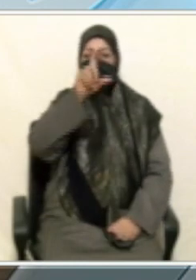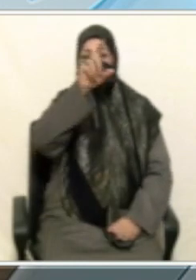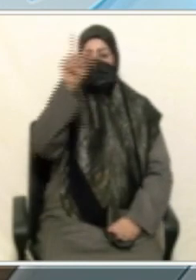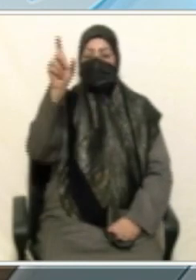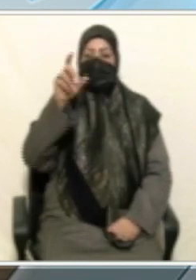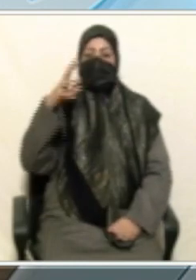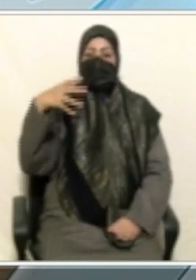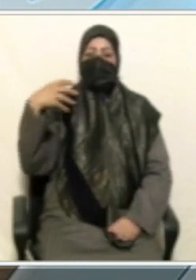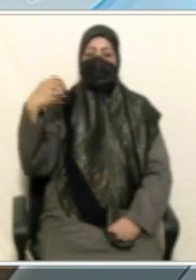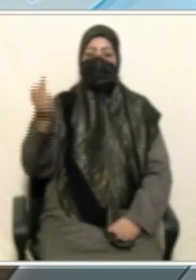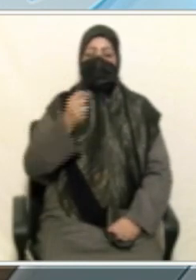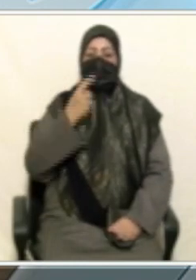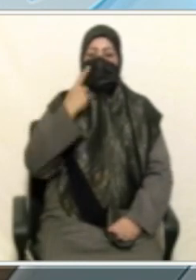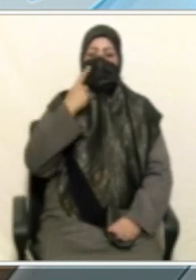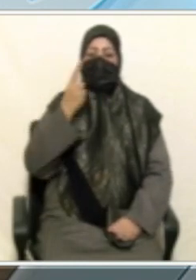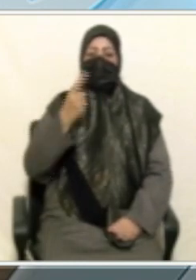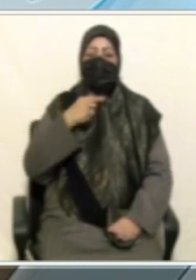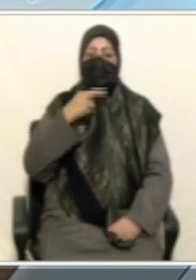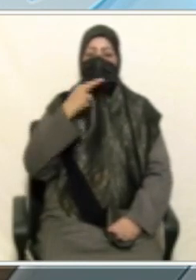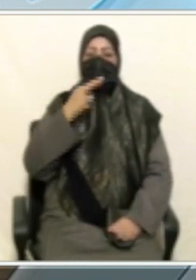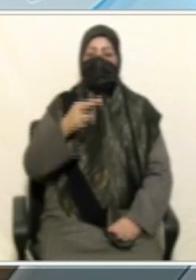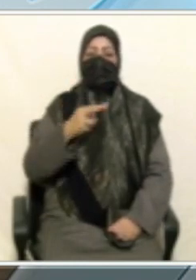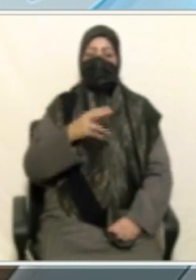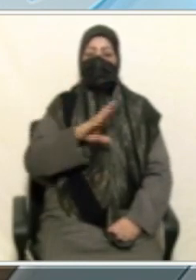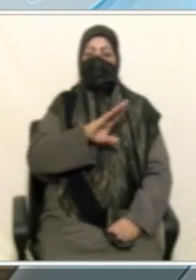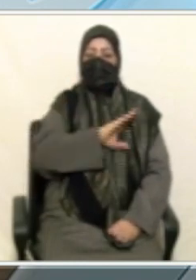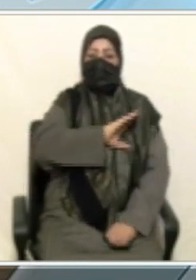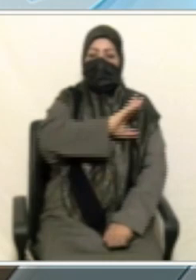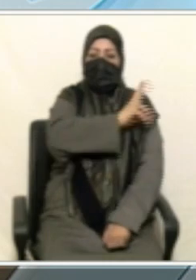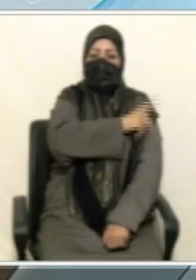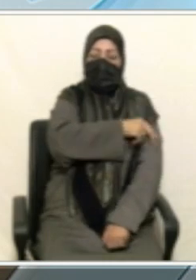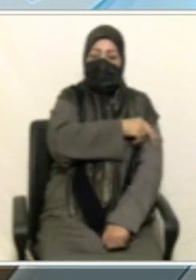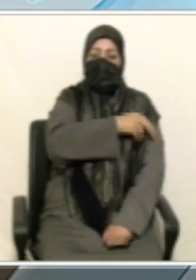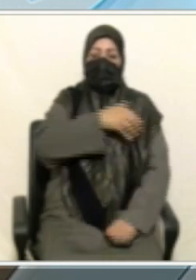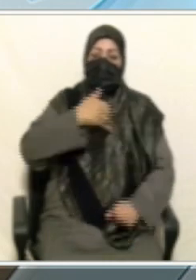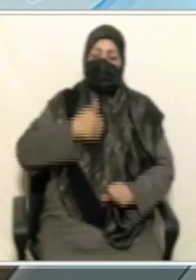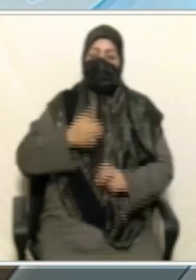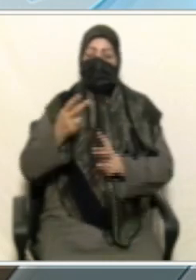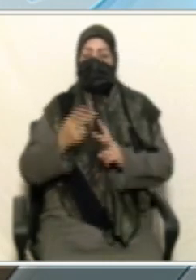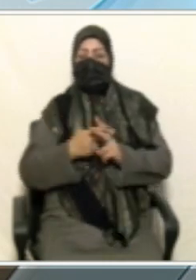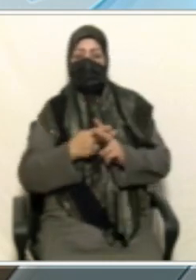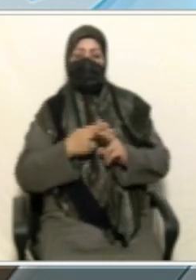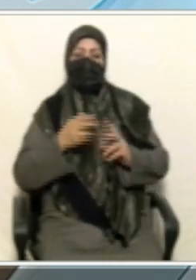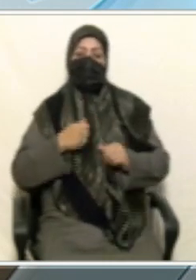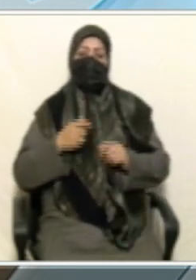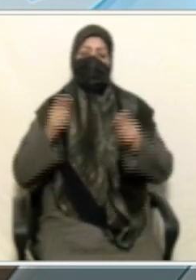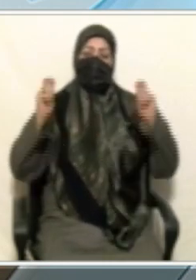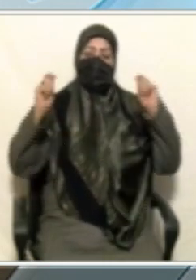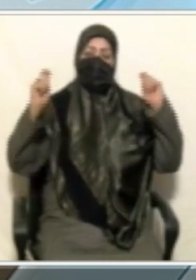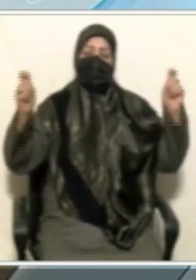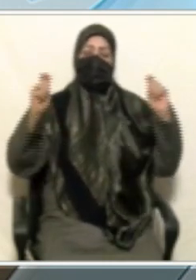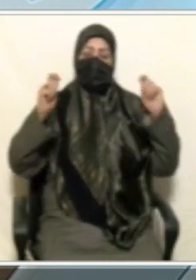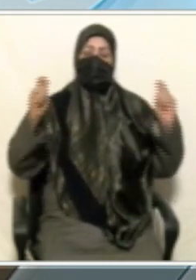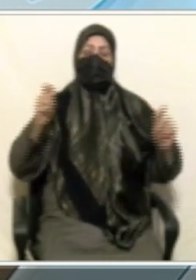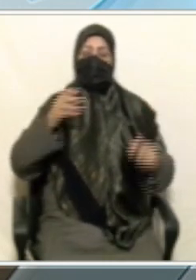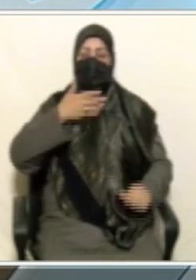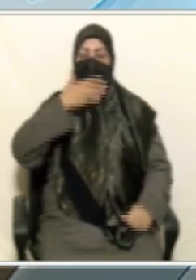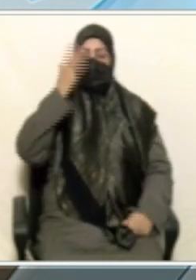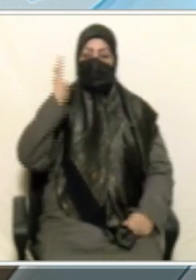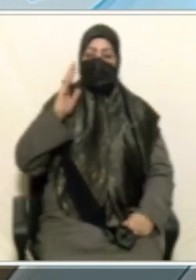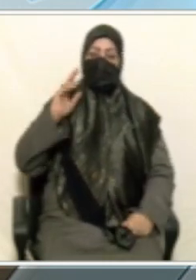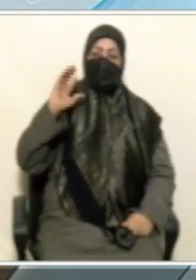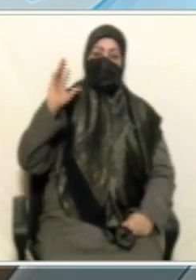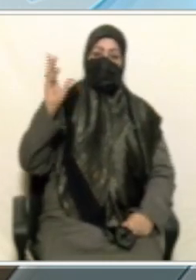عن غزة وأن هناك شعبا يمنيا قد خرج متظاهرا منكرا ما يجري بإخوته المسلمين في